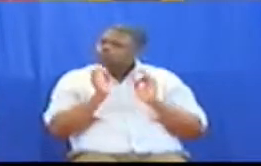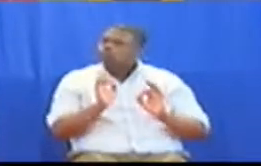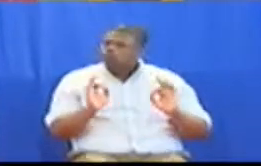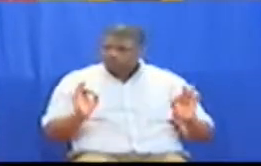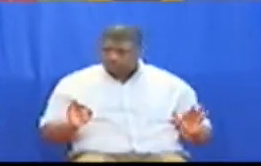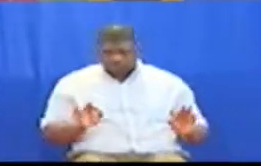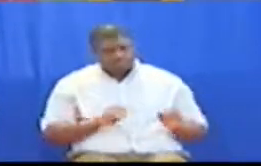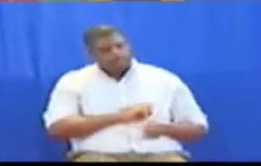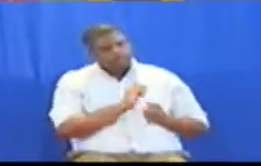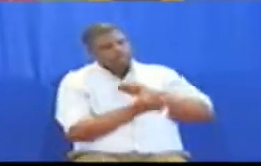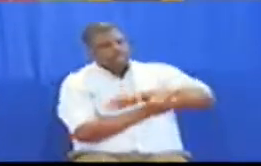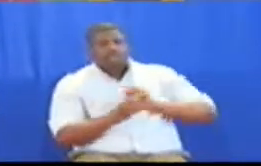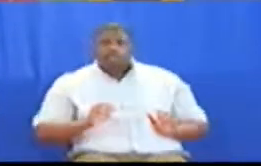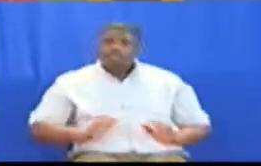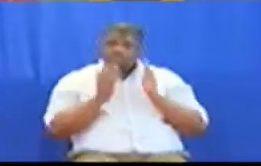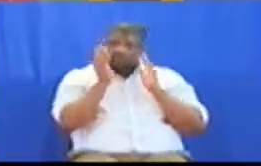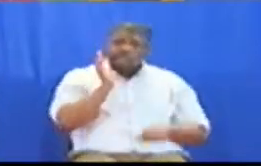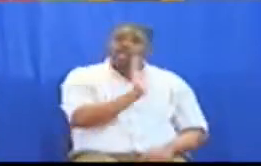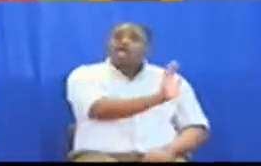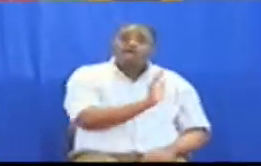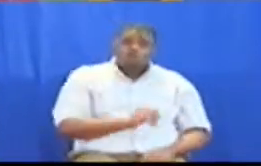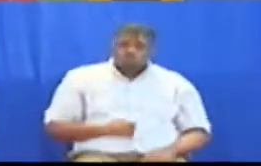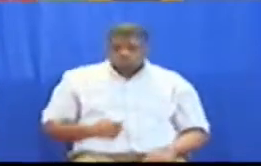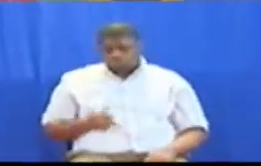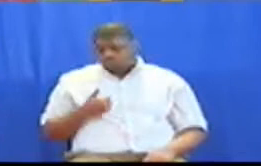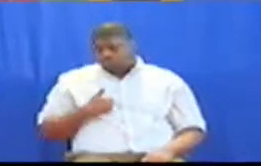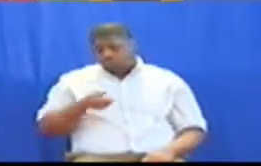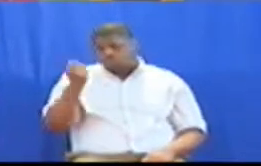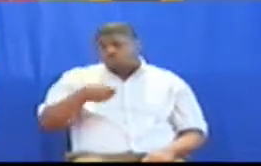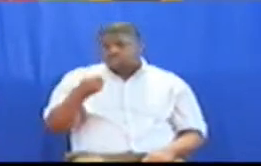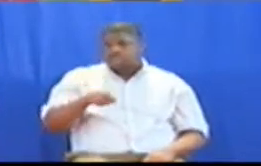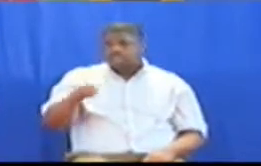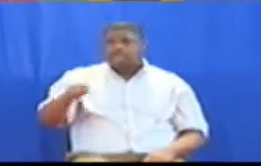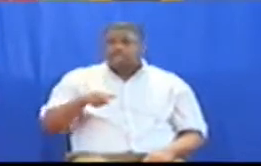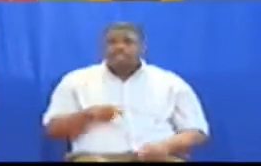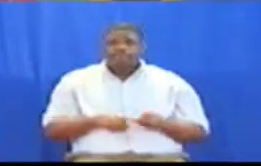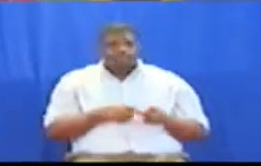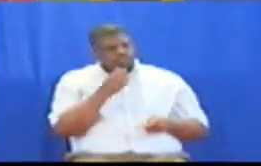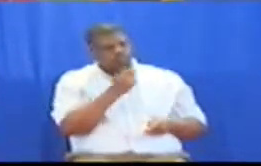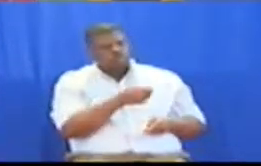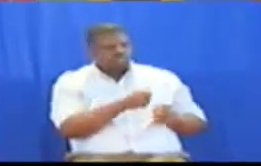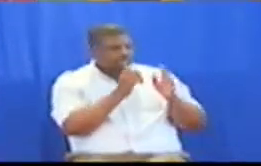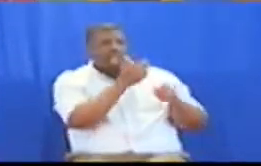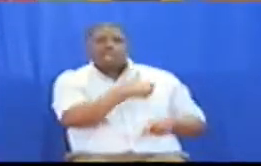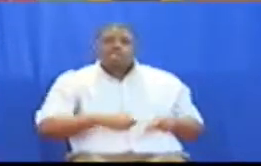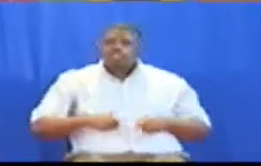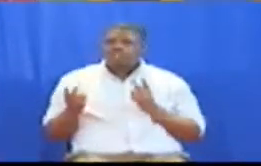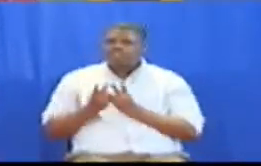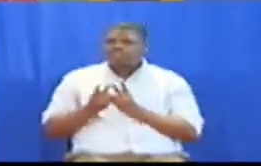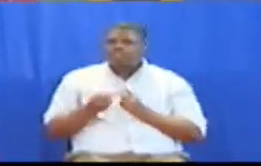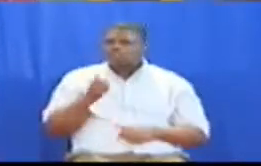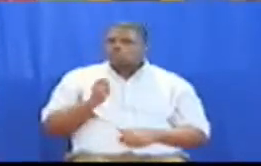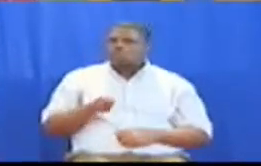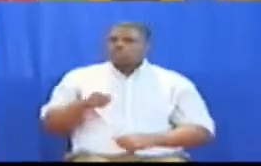na wamebadilisha maisha yao. Mimi kwa kweli waziri mkuu nakupongeza, lakini tunampongeza mheshimiwa rais, hongera